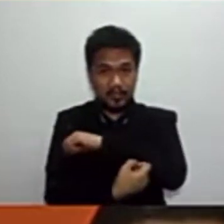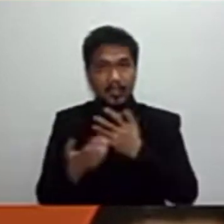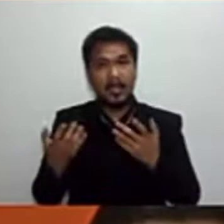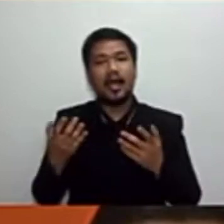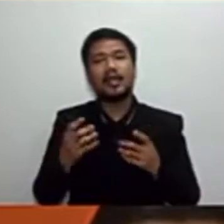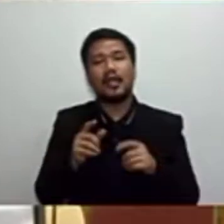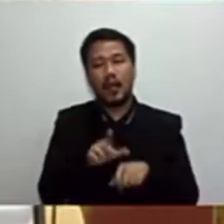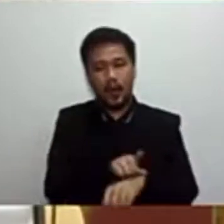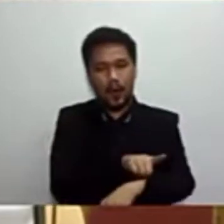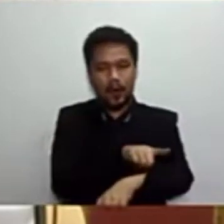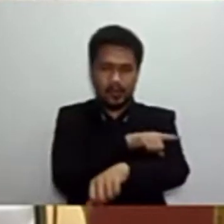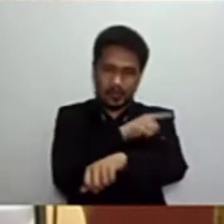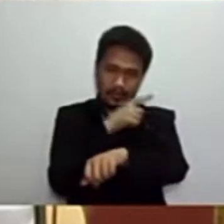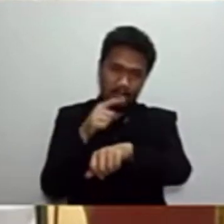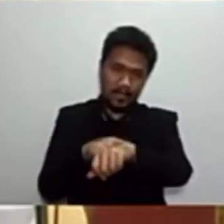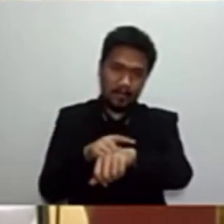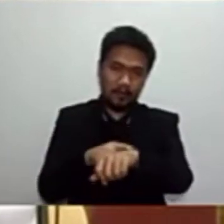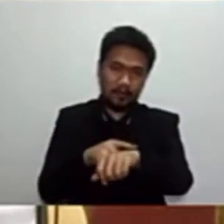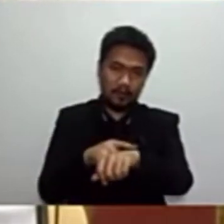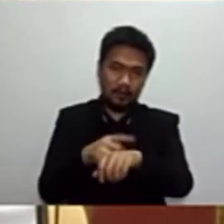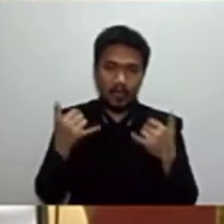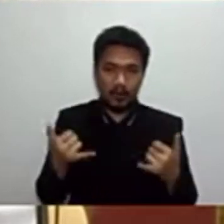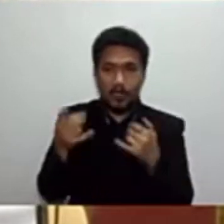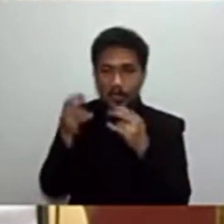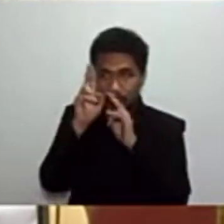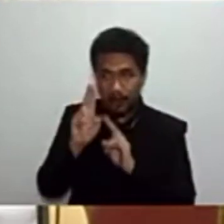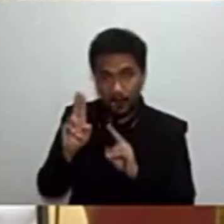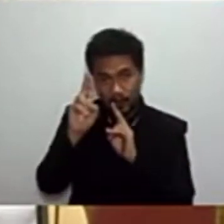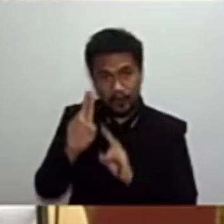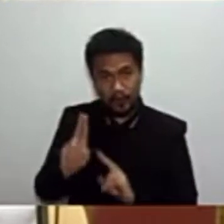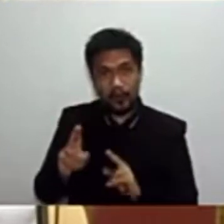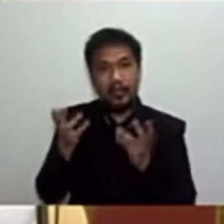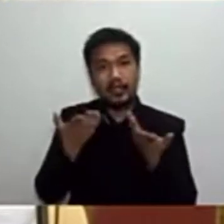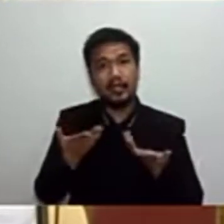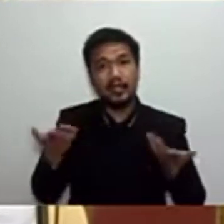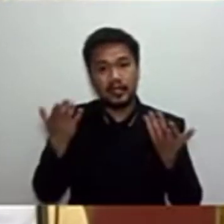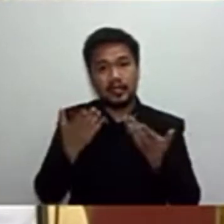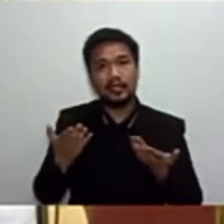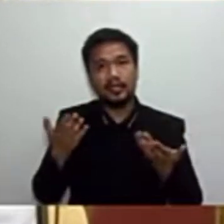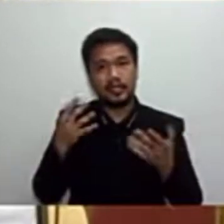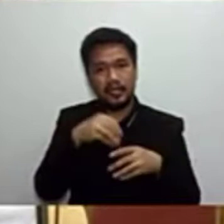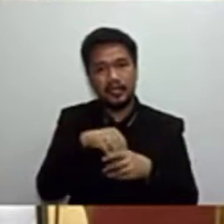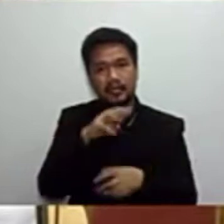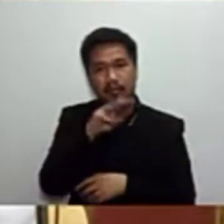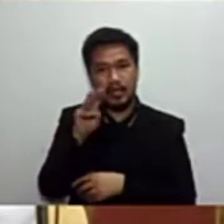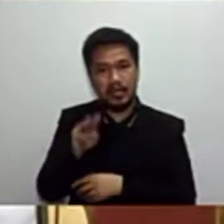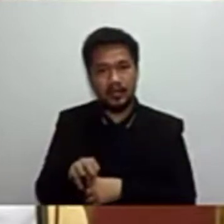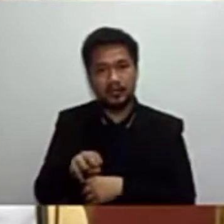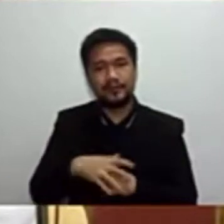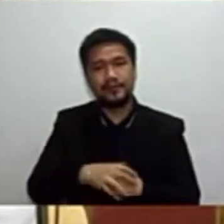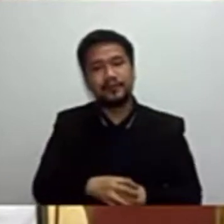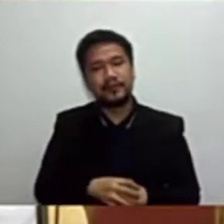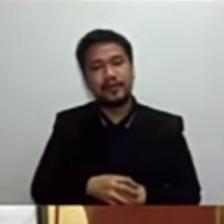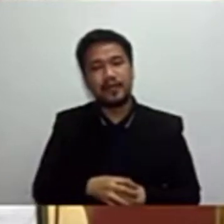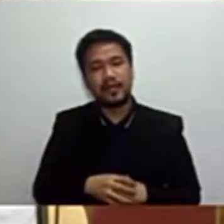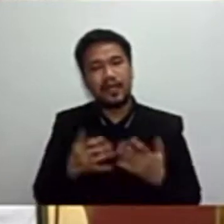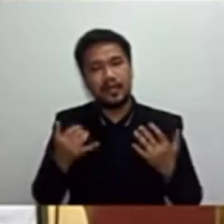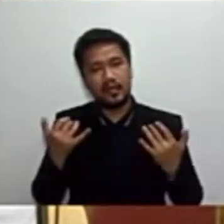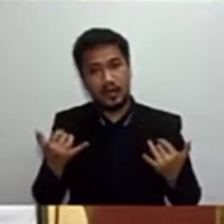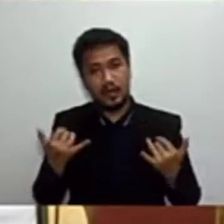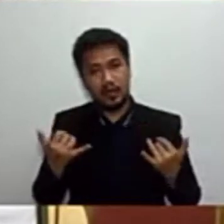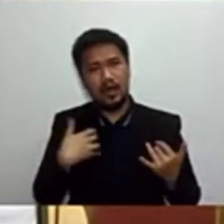Maynila. Ang ating piyesta ngayon ay napapaloob sa taon